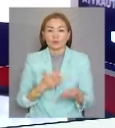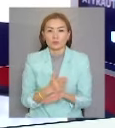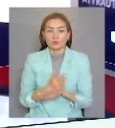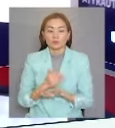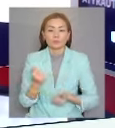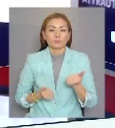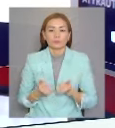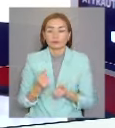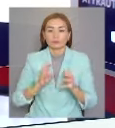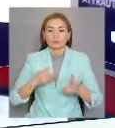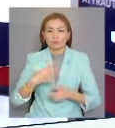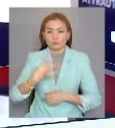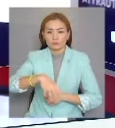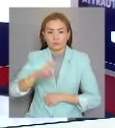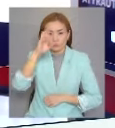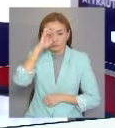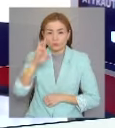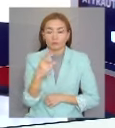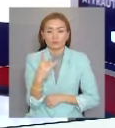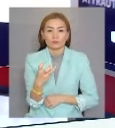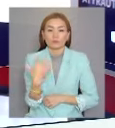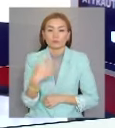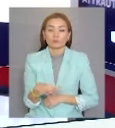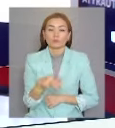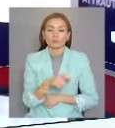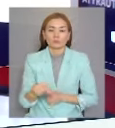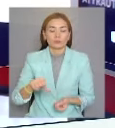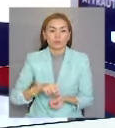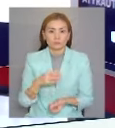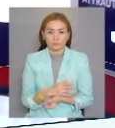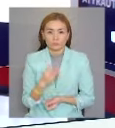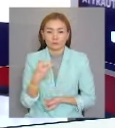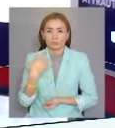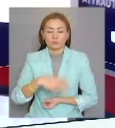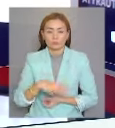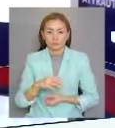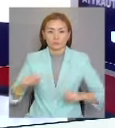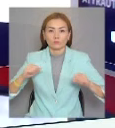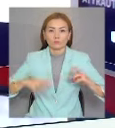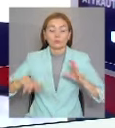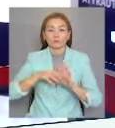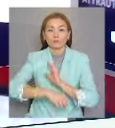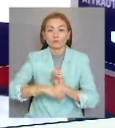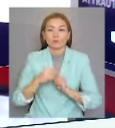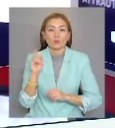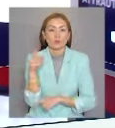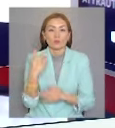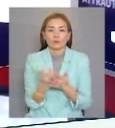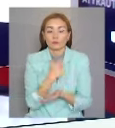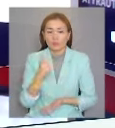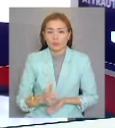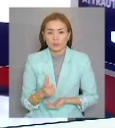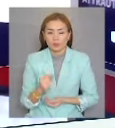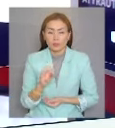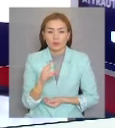Дүбірлі додаға әлемнің 40-қа жуық мемлекетінен 350 палуан қатысты. 350 спортшының ішінен оқ бойы озып шыққан